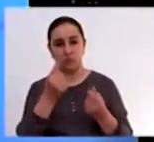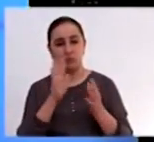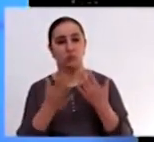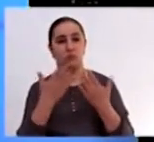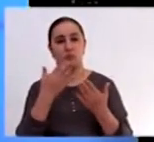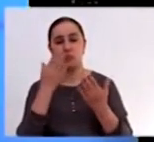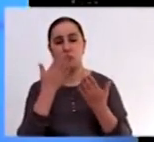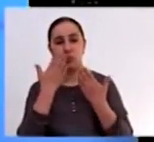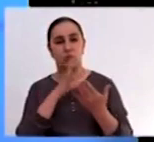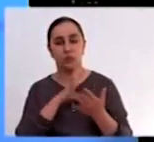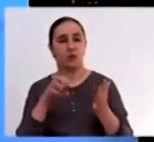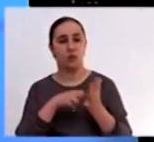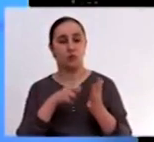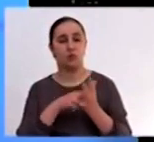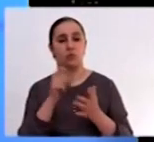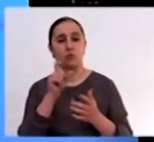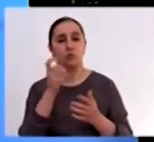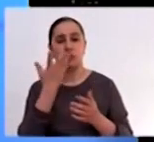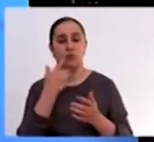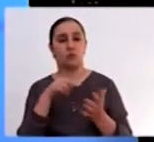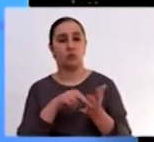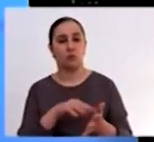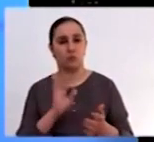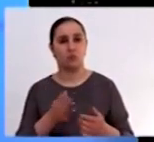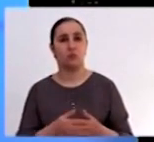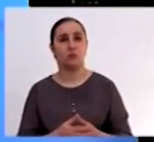Agar o'qilmagan xat bo'lsa, ko'k rang turadi.